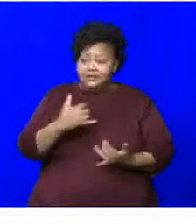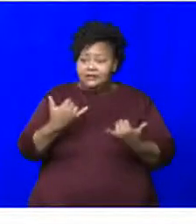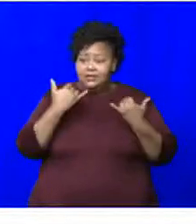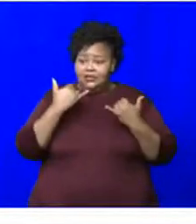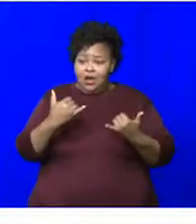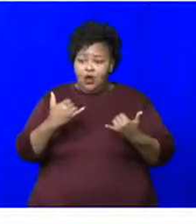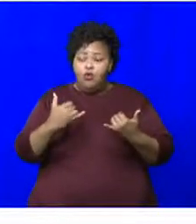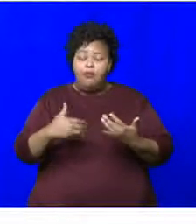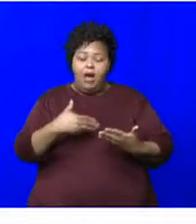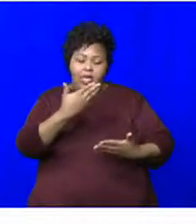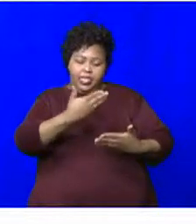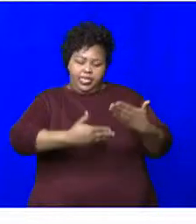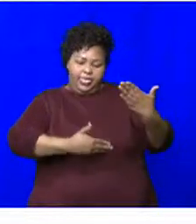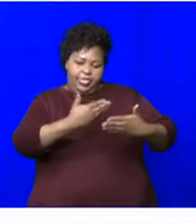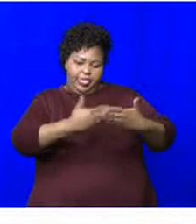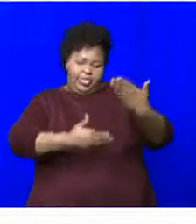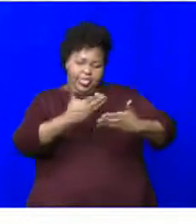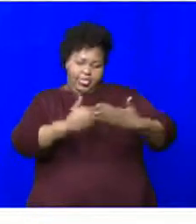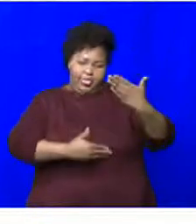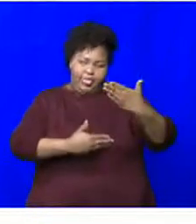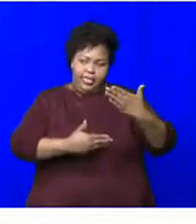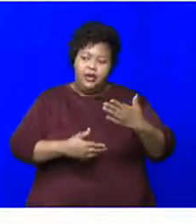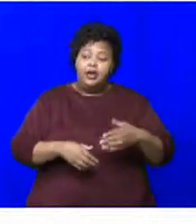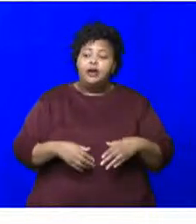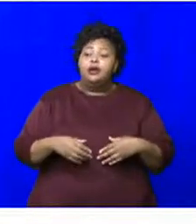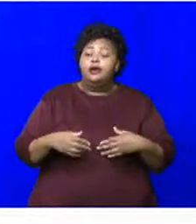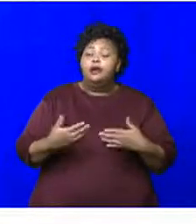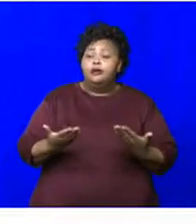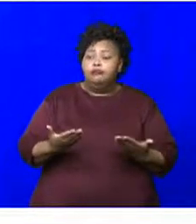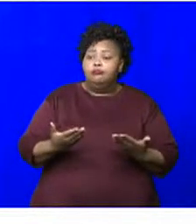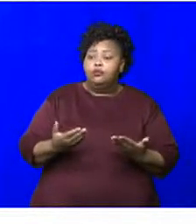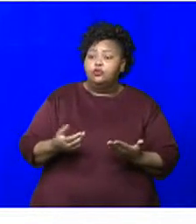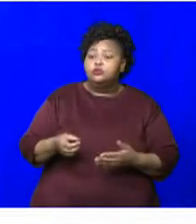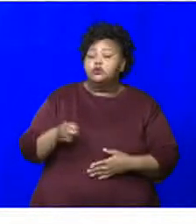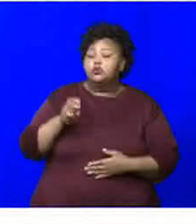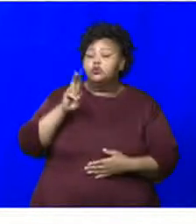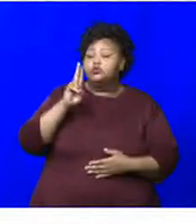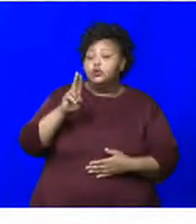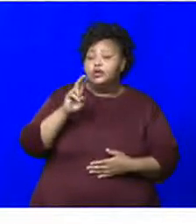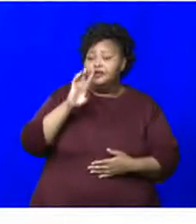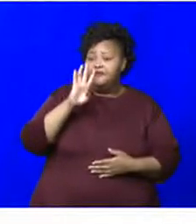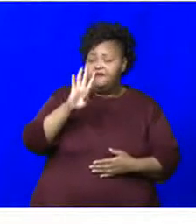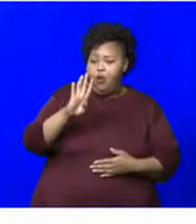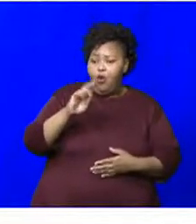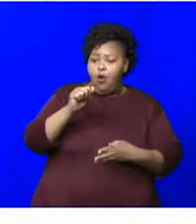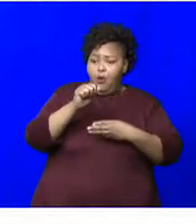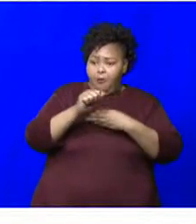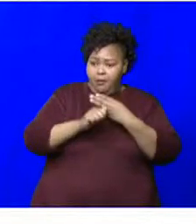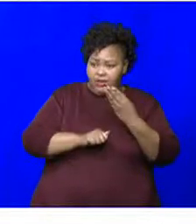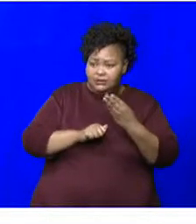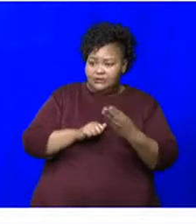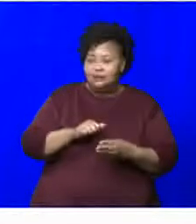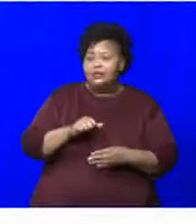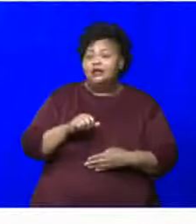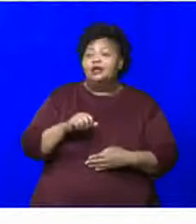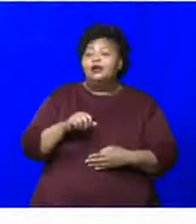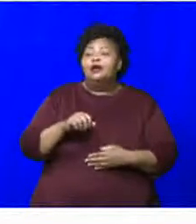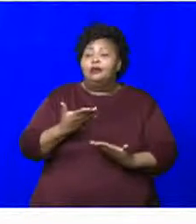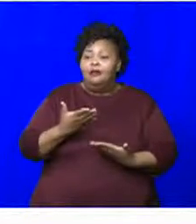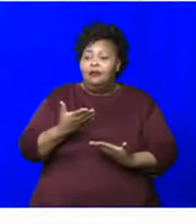the acknowledgement of debt. Let's see this going within the next 24 months, but up to date, but